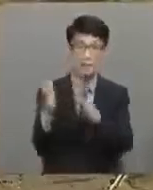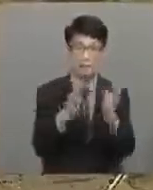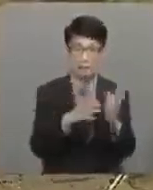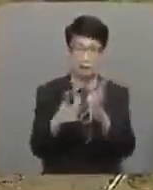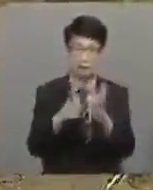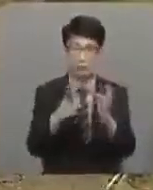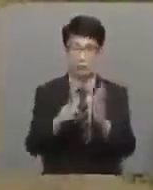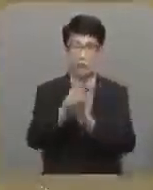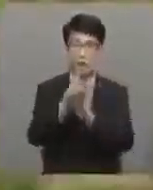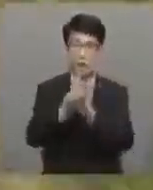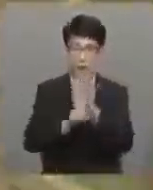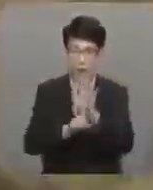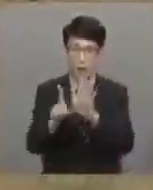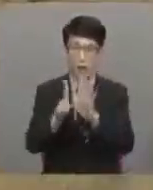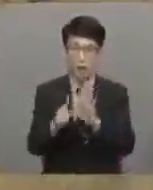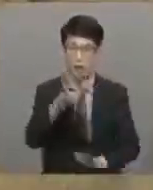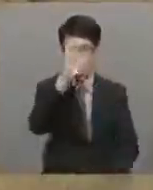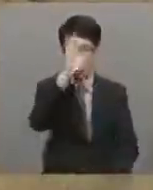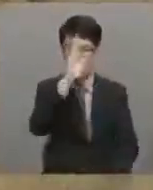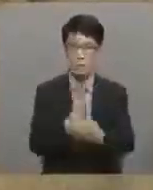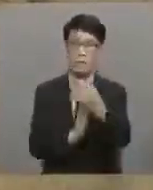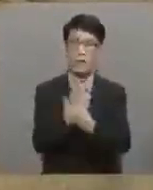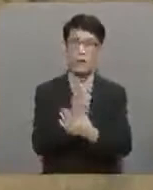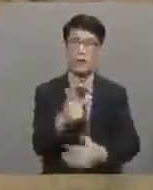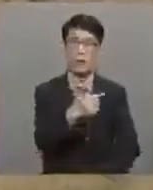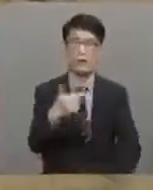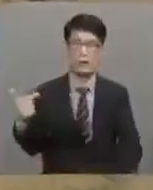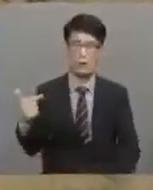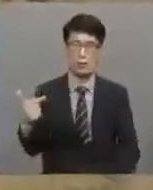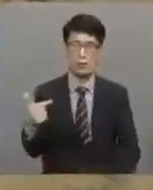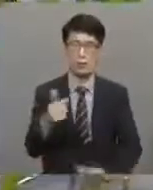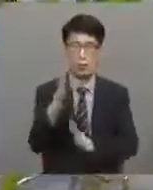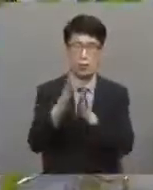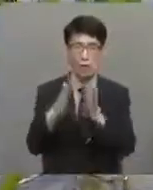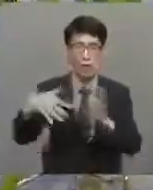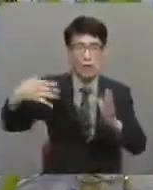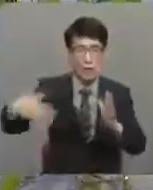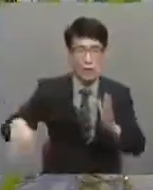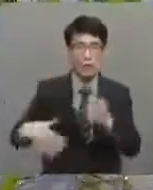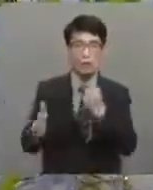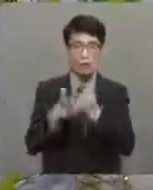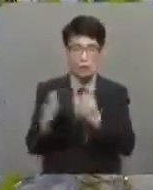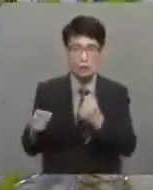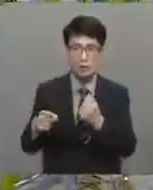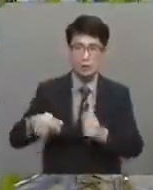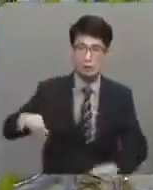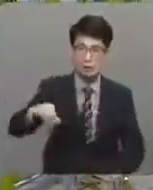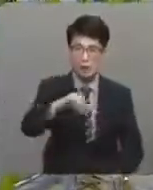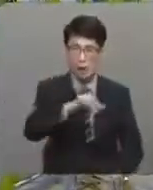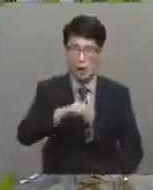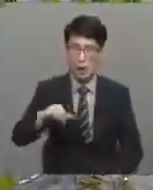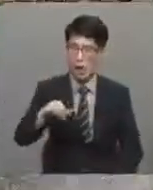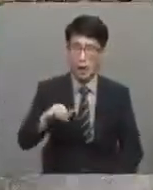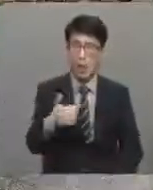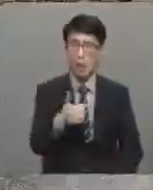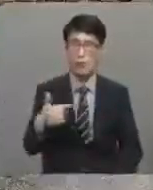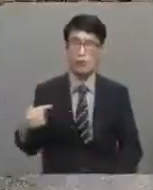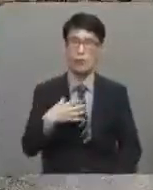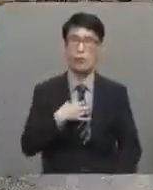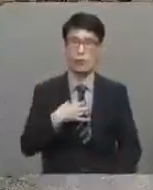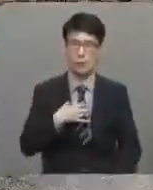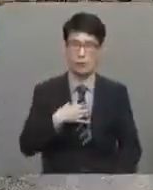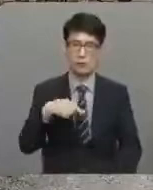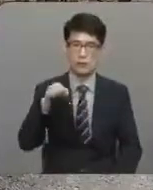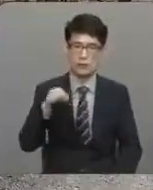발생 우려가 큽니다 농작물의 연약한 상태이고 나와 이충 밀도가 높은 상태입니다 세부적인